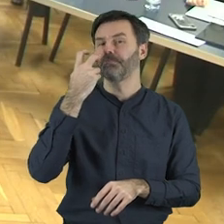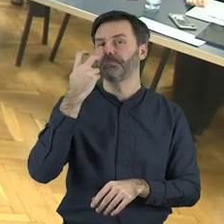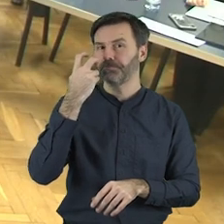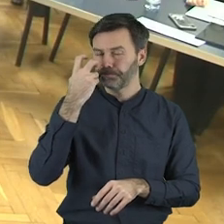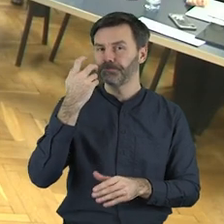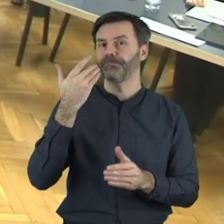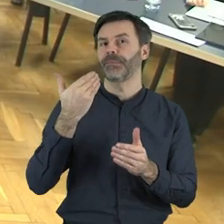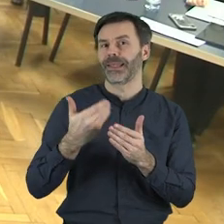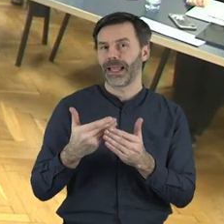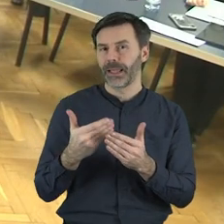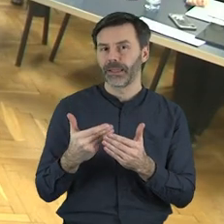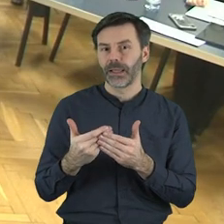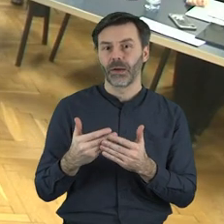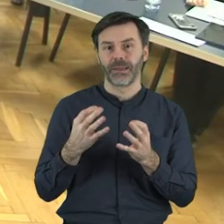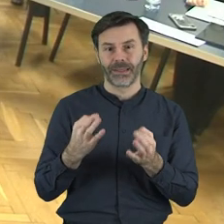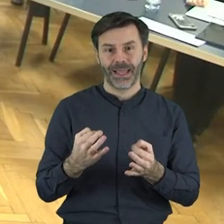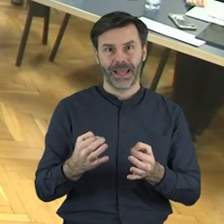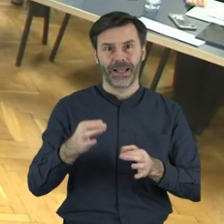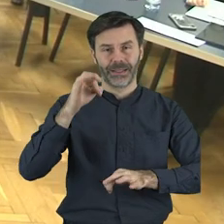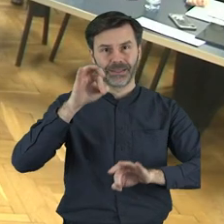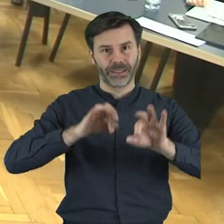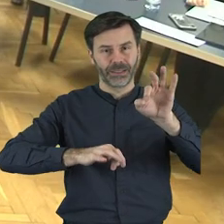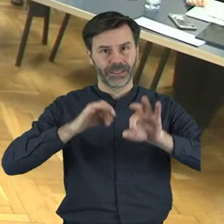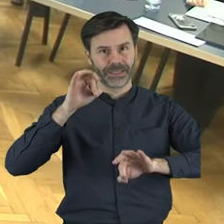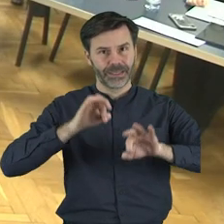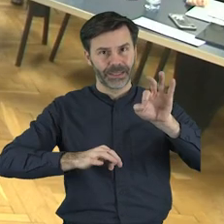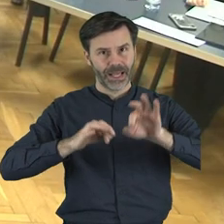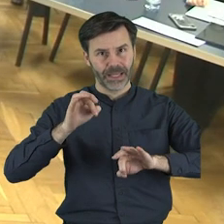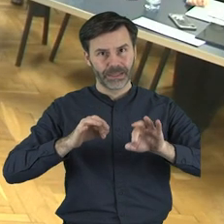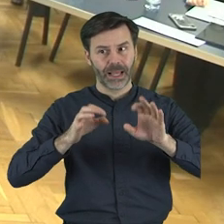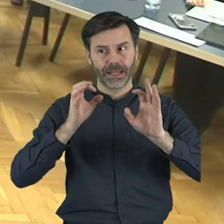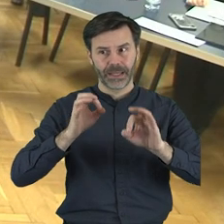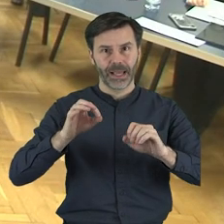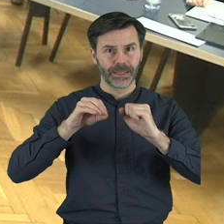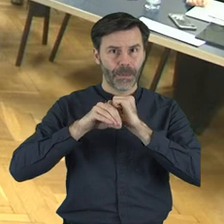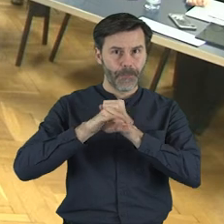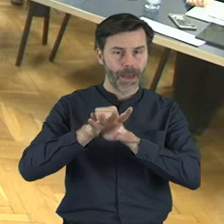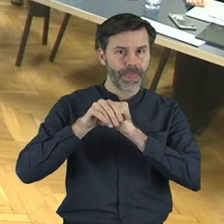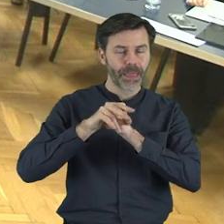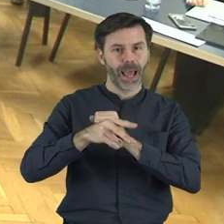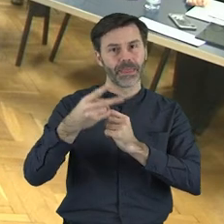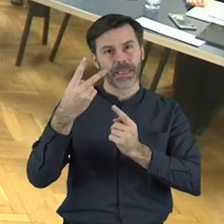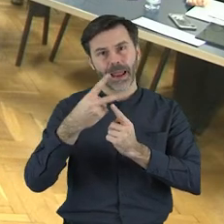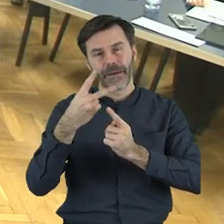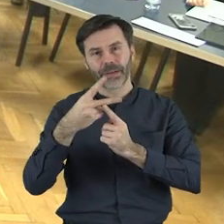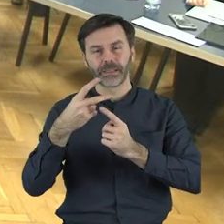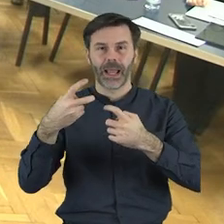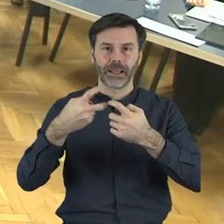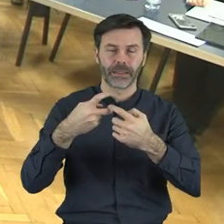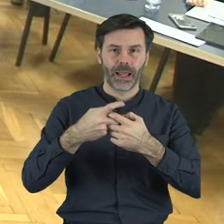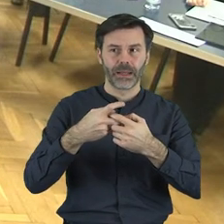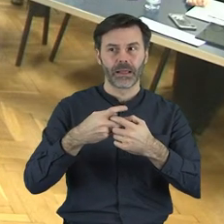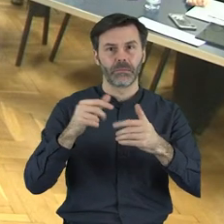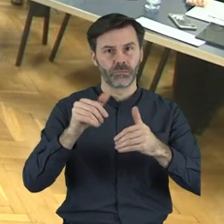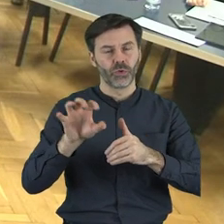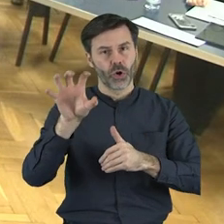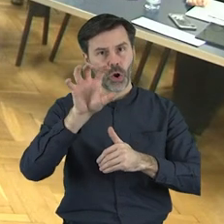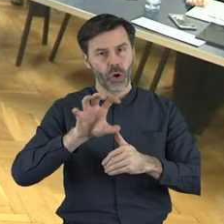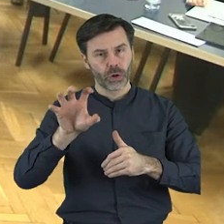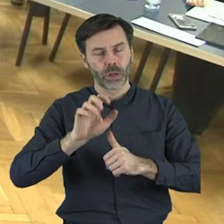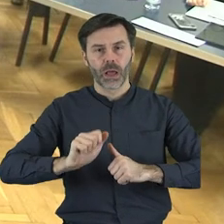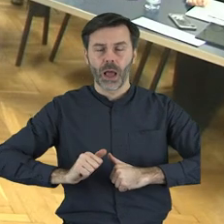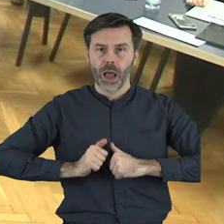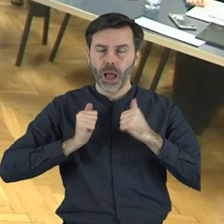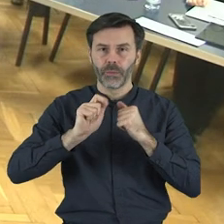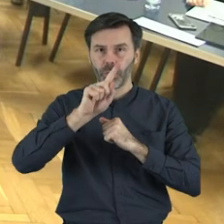obecności mediów, przekazać mieszkańcom tego regionu odpowiedzi na pytania. Z mojego